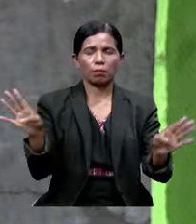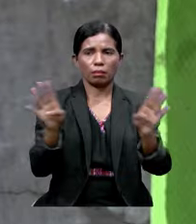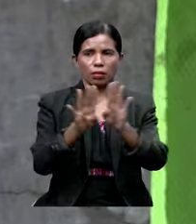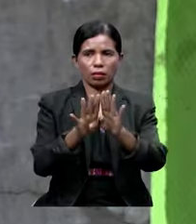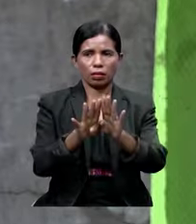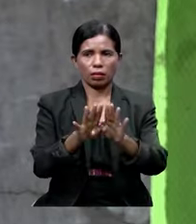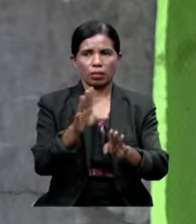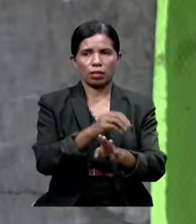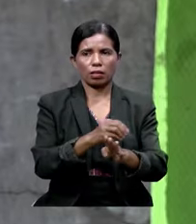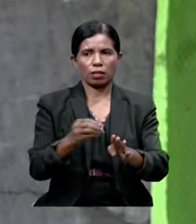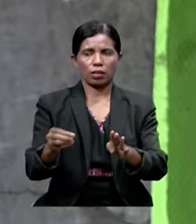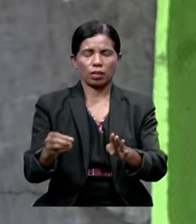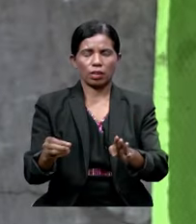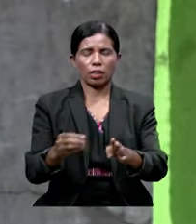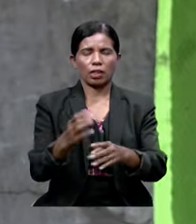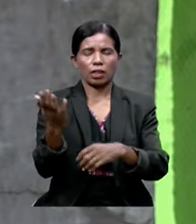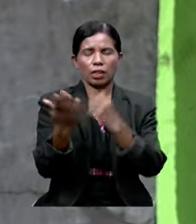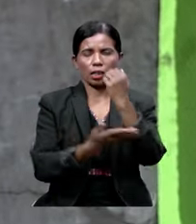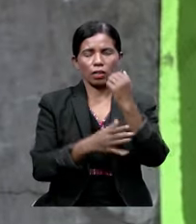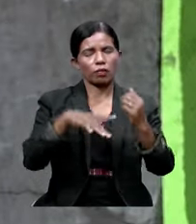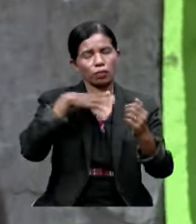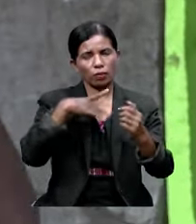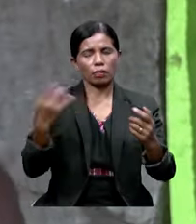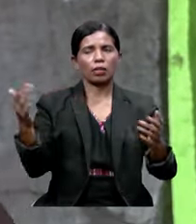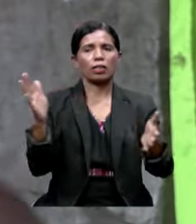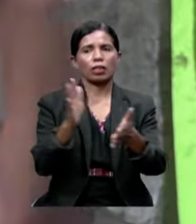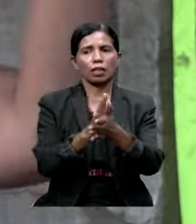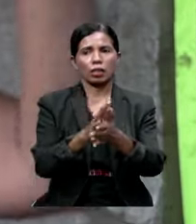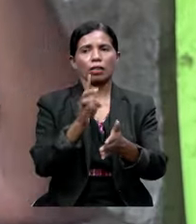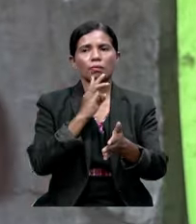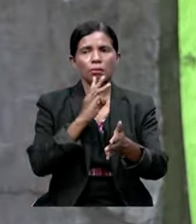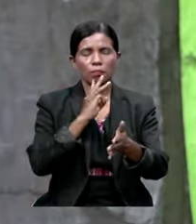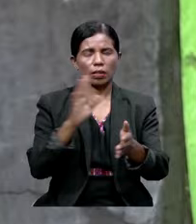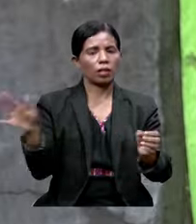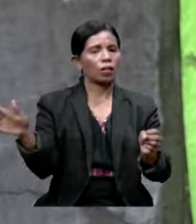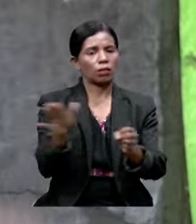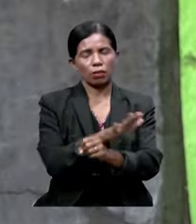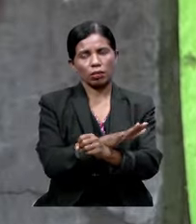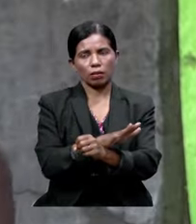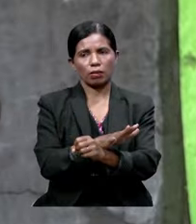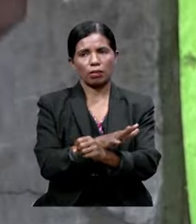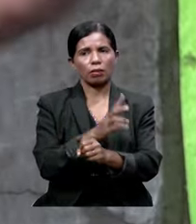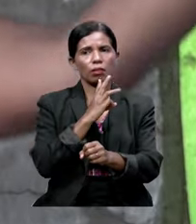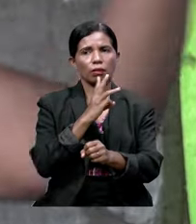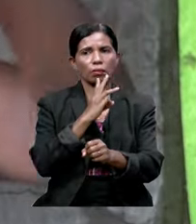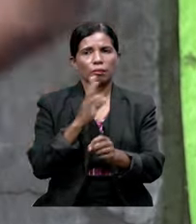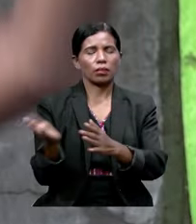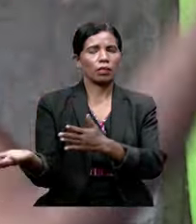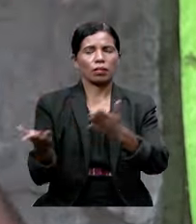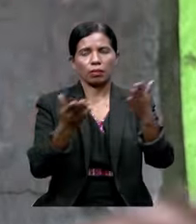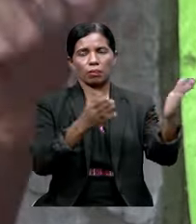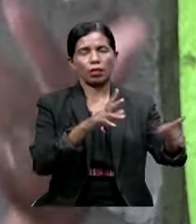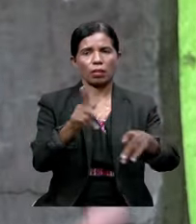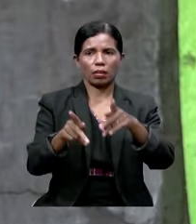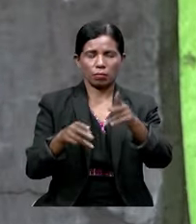Antau ai mai hudikain mai foer mai intupi do hene kan beliu be satane ti kene kan be safal safal deit